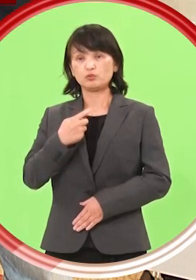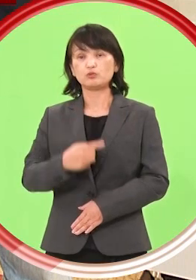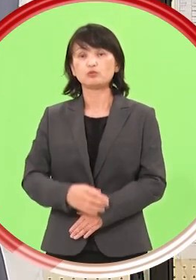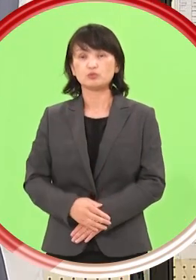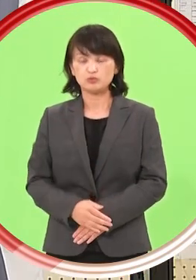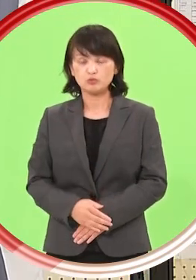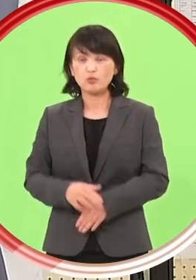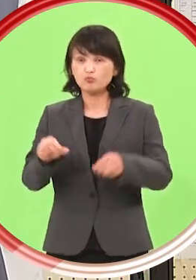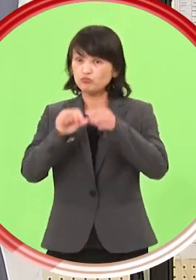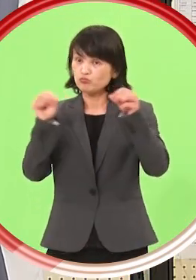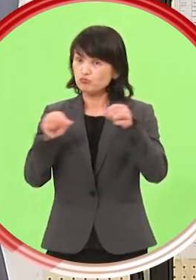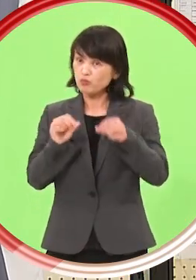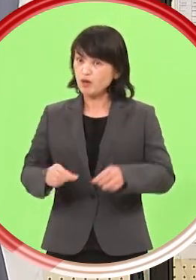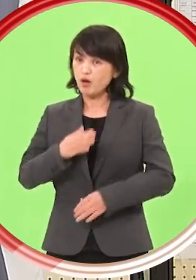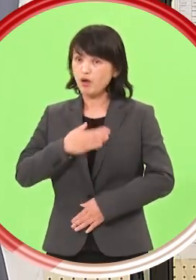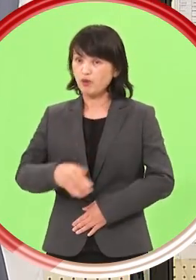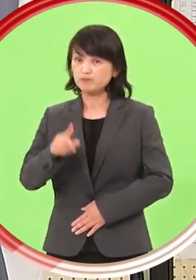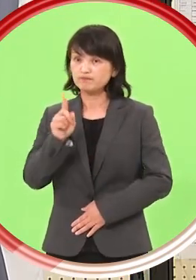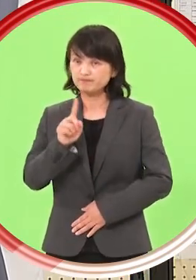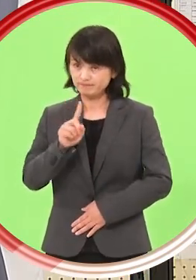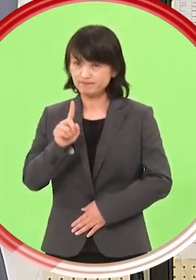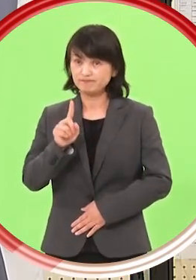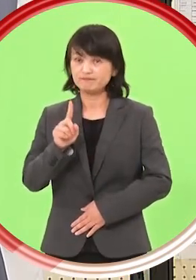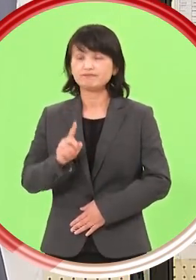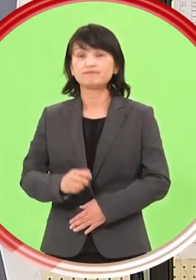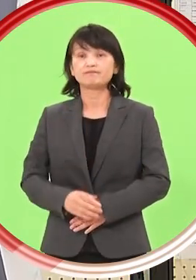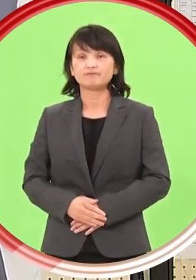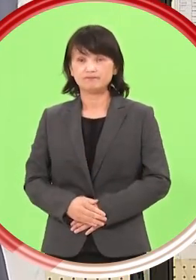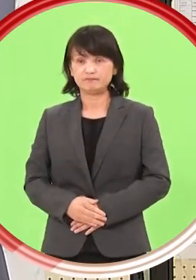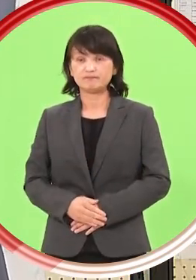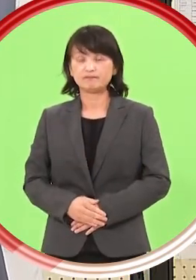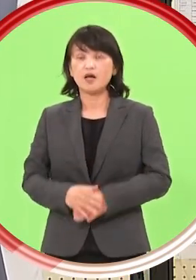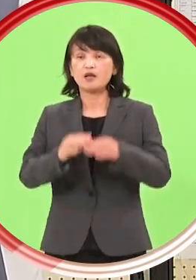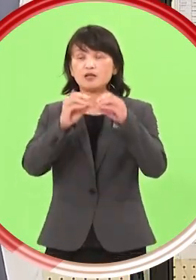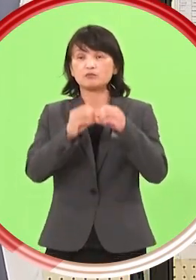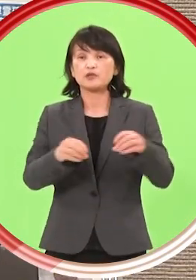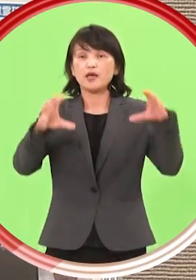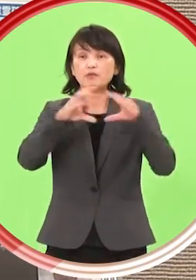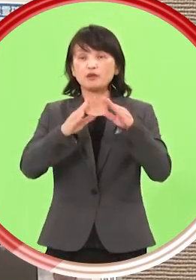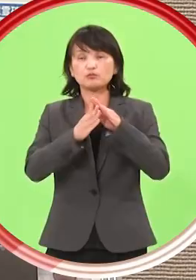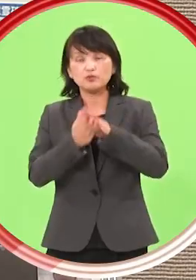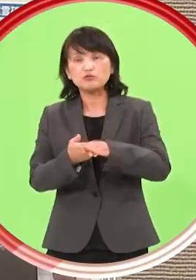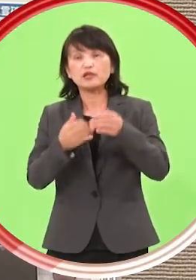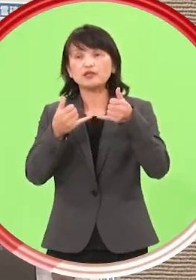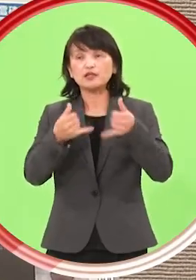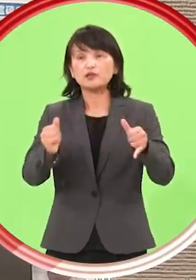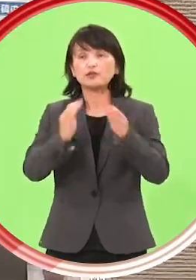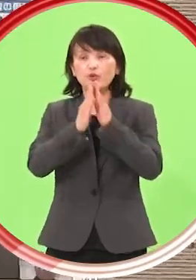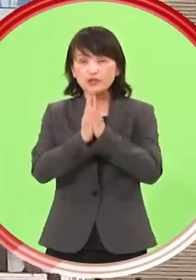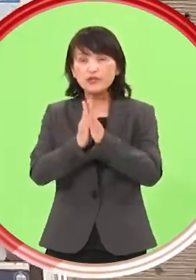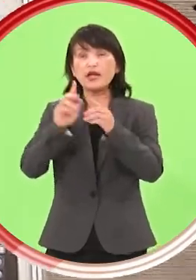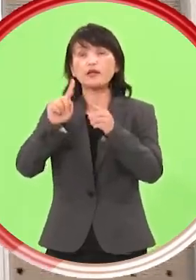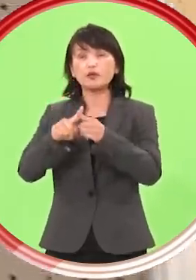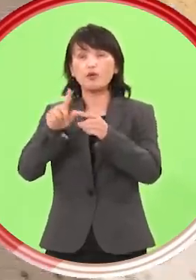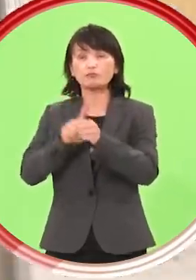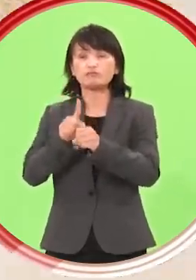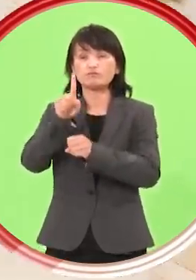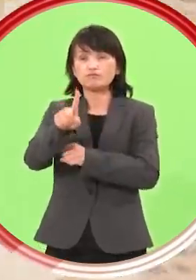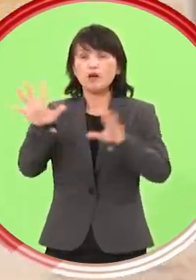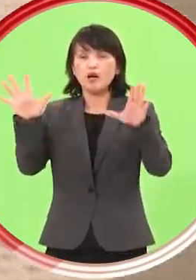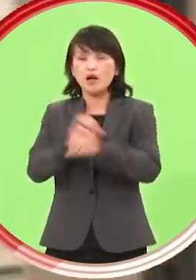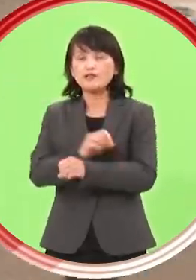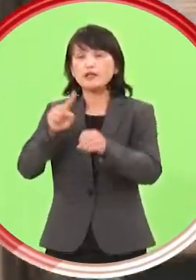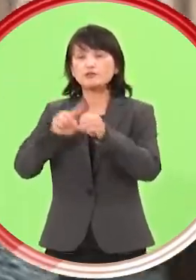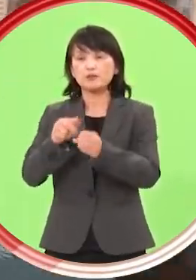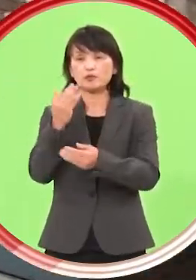。 この調査を通して分かったことありますか？ はい、全国には原爆で亡くなった方を慰霊する石碑や核兵器廃絶を